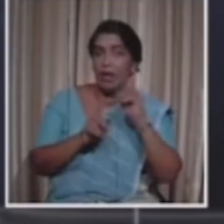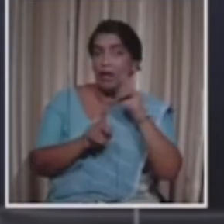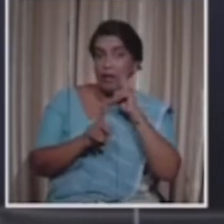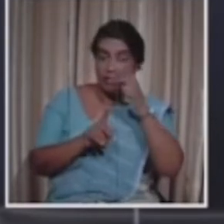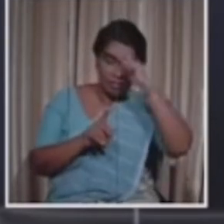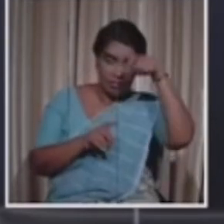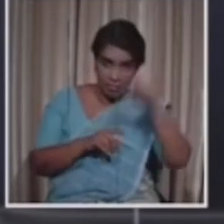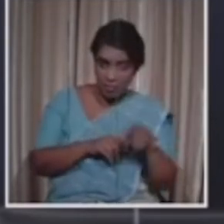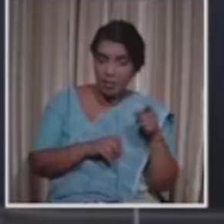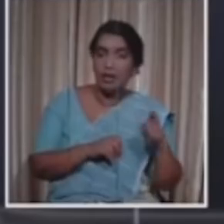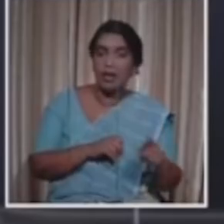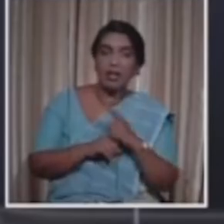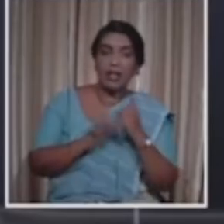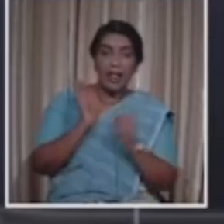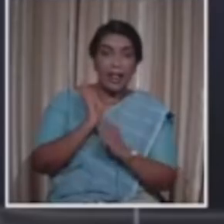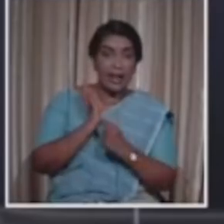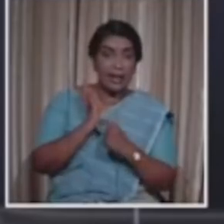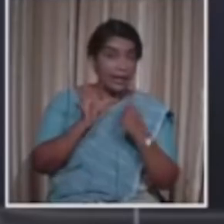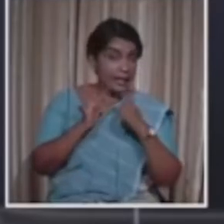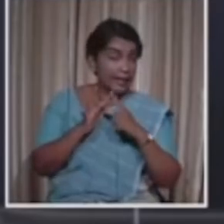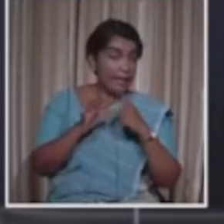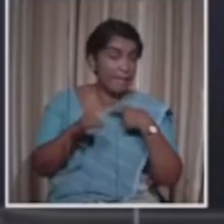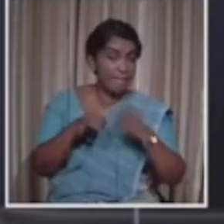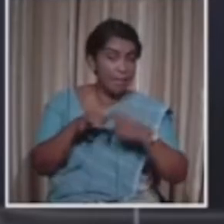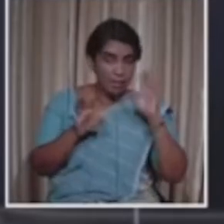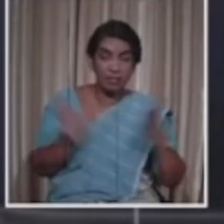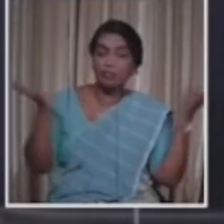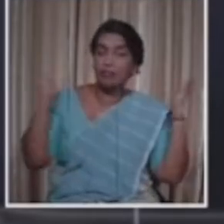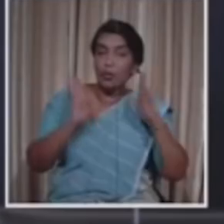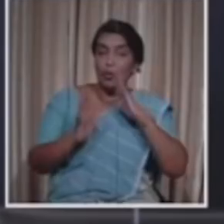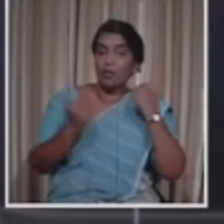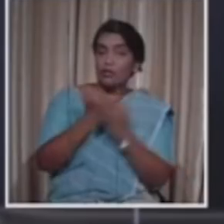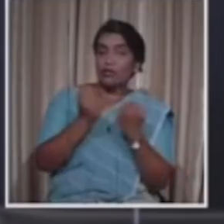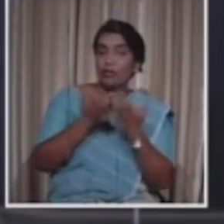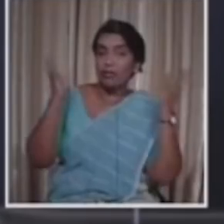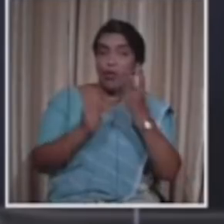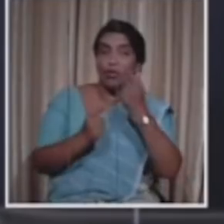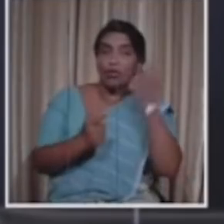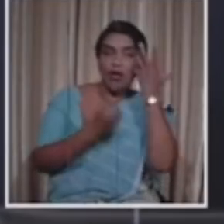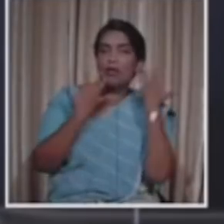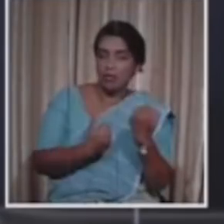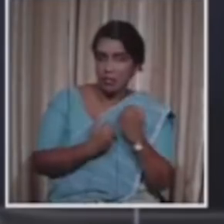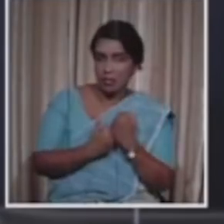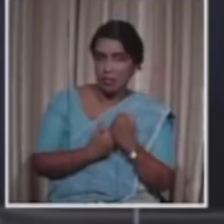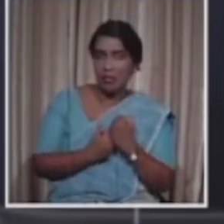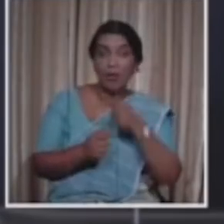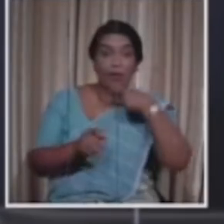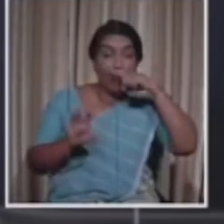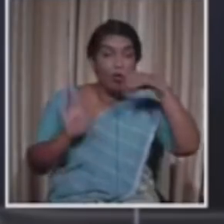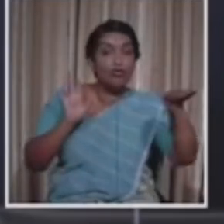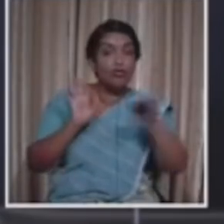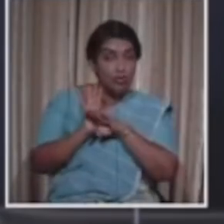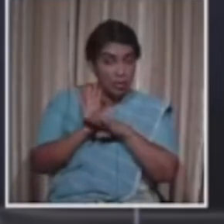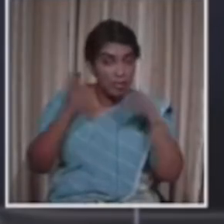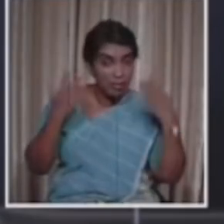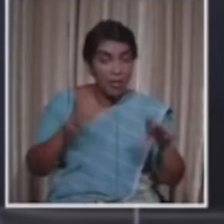මහත්තයතුමා LTT ප්‍රශ්නිත විච්ච වෙලාවේදී එහෙම ඩෝනර් කොන්ෆරන්ස් එකක් තියලා මුදල් හොයාගත්තා සුනාමිය ගැහුවෙන්